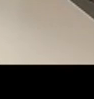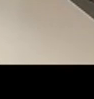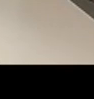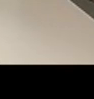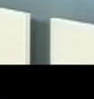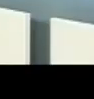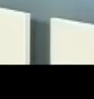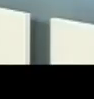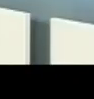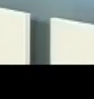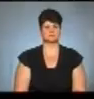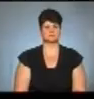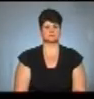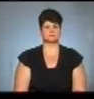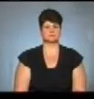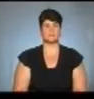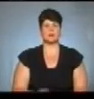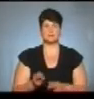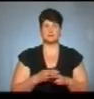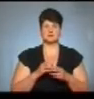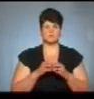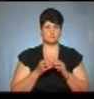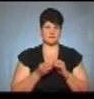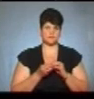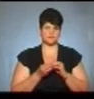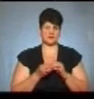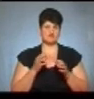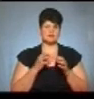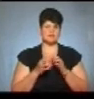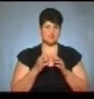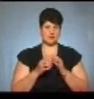без суттєвих помилок, без суттєвих проблем. В середньому